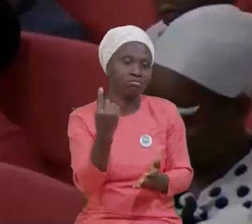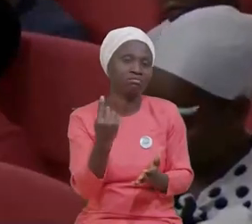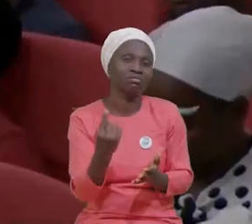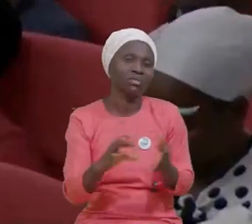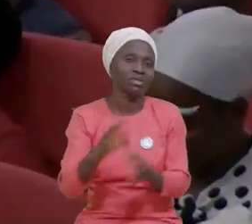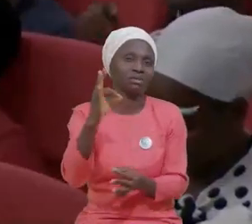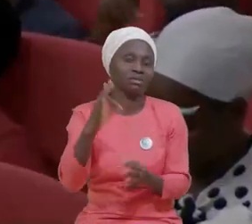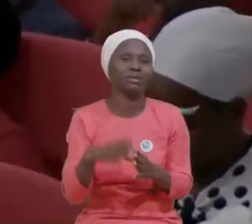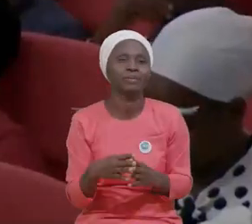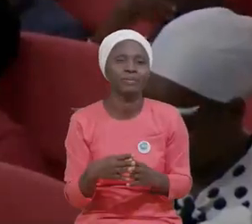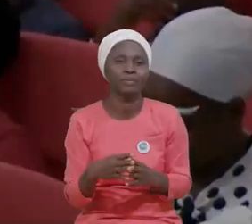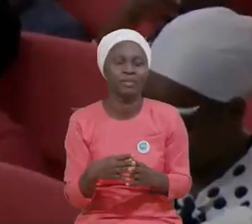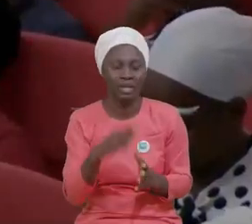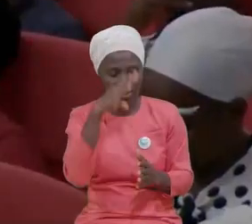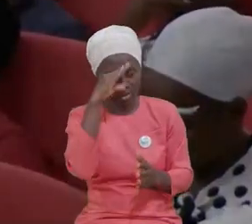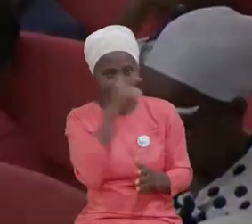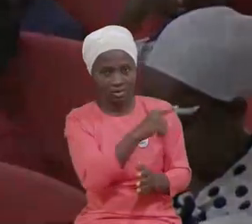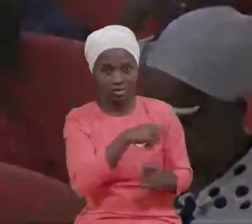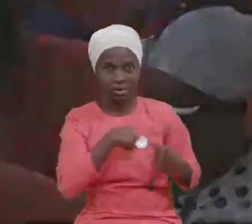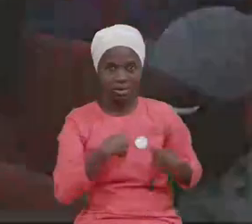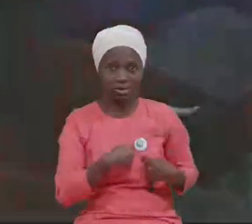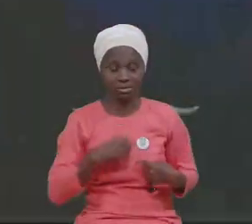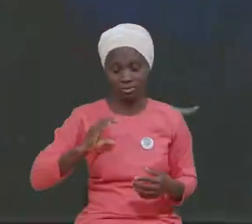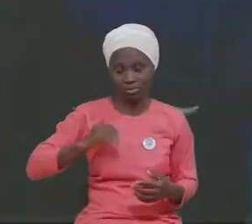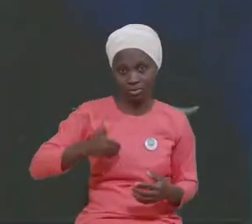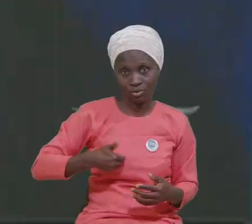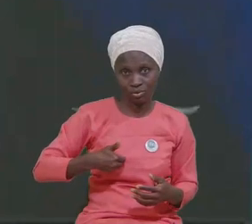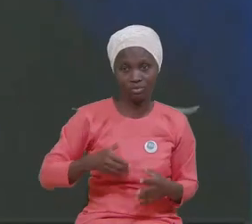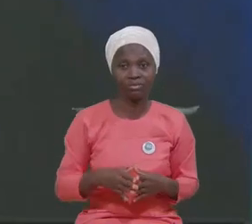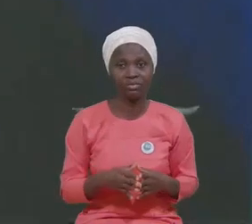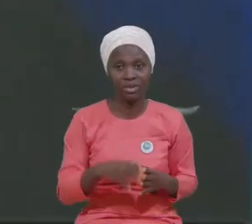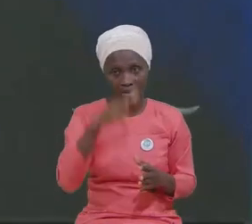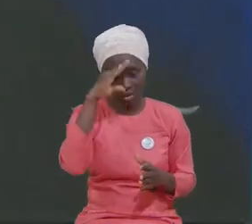élevé. Son âme, son cœur,